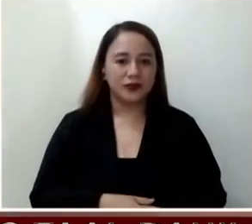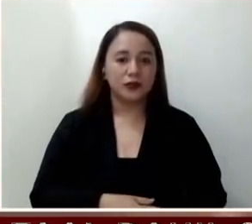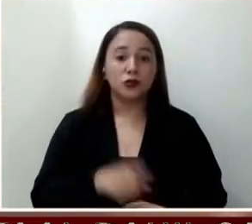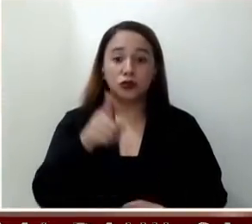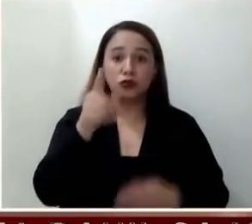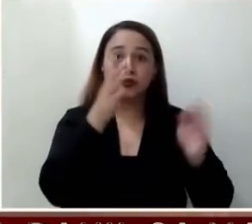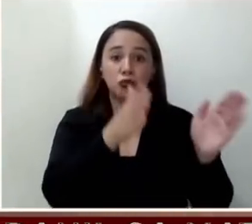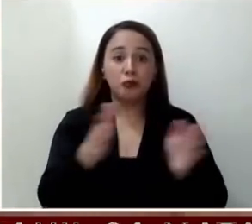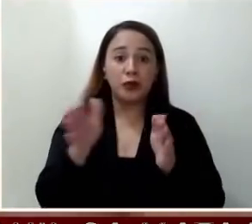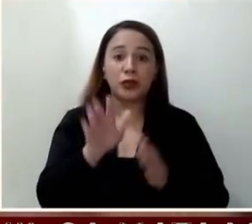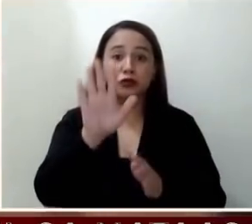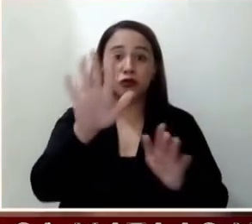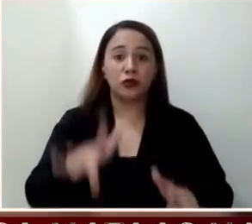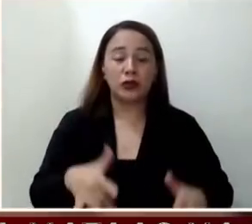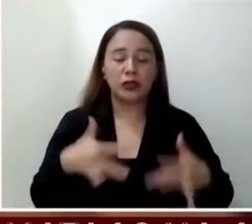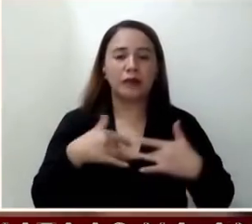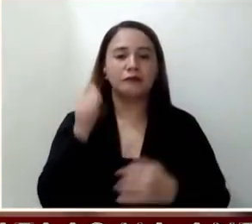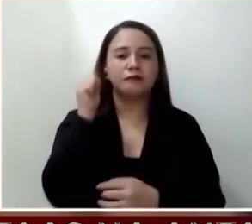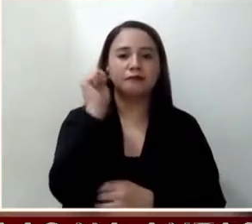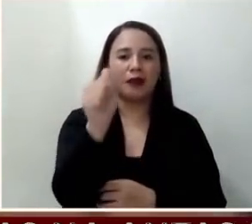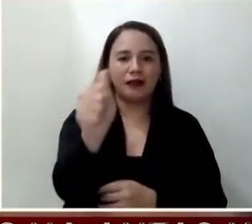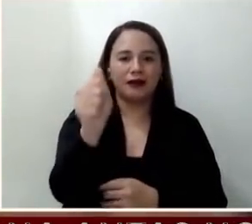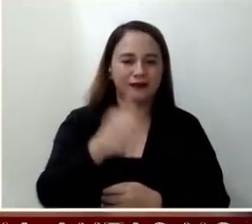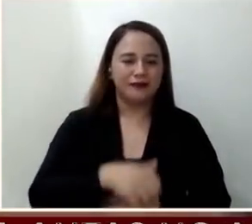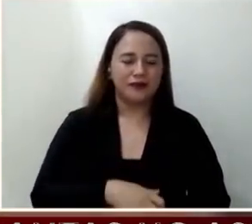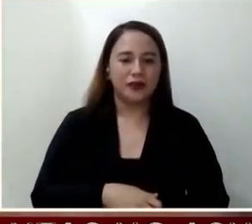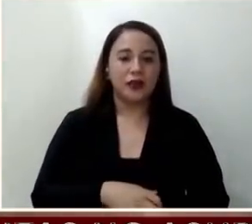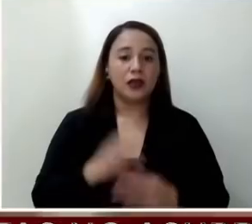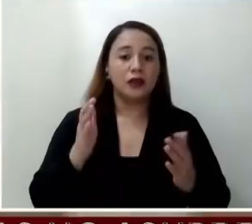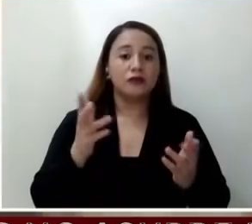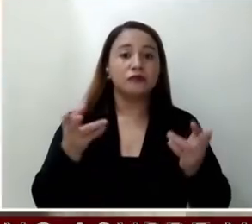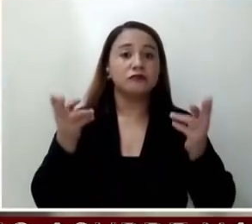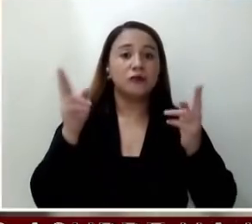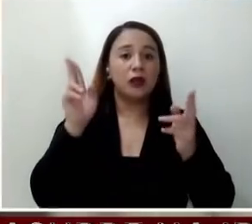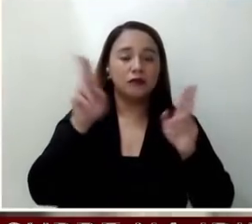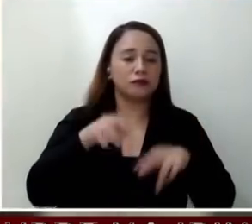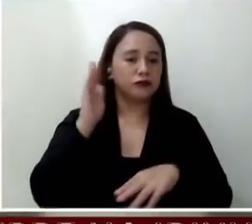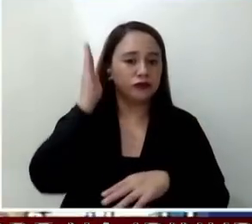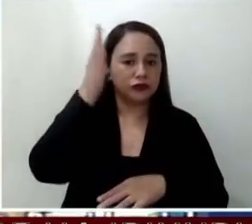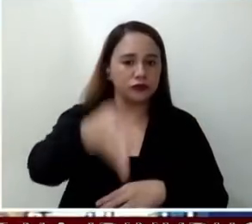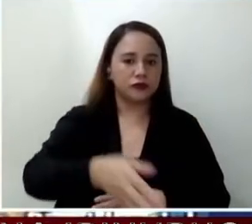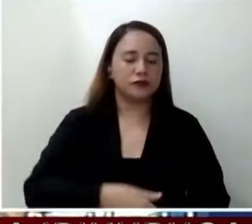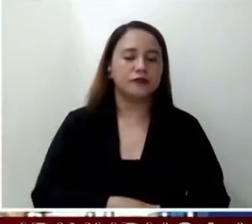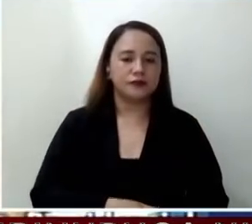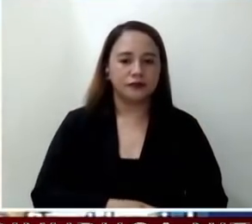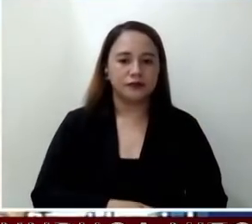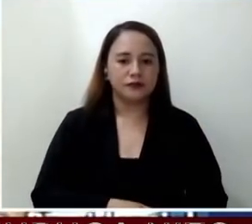na yung buhay mo kung paano pagdating ng panahon.